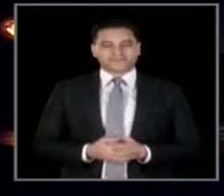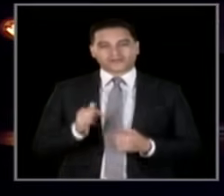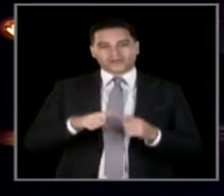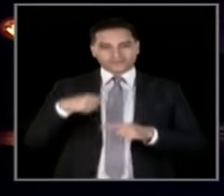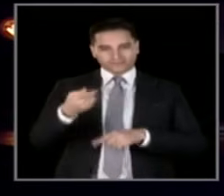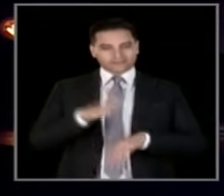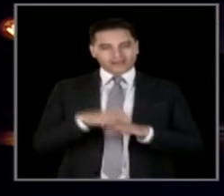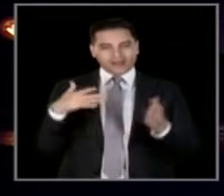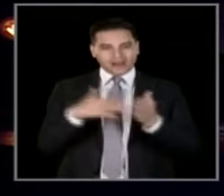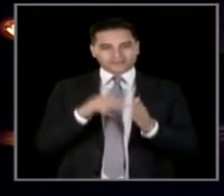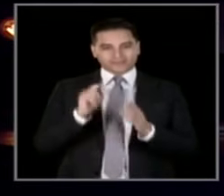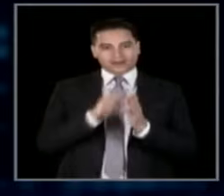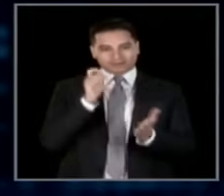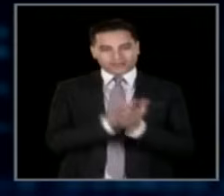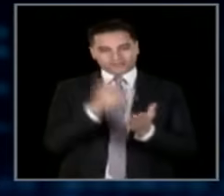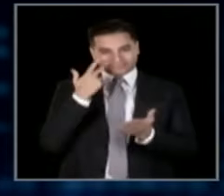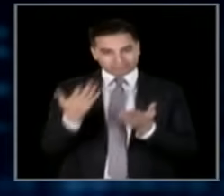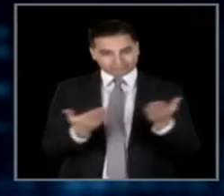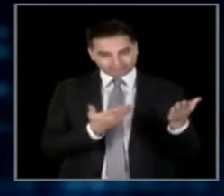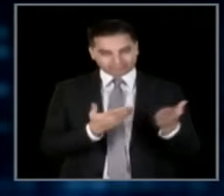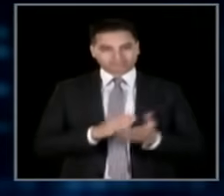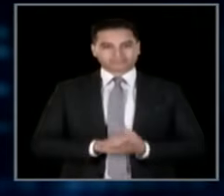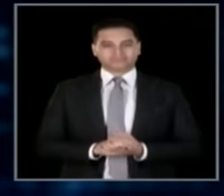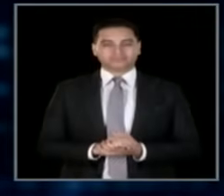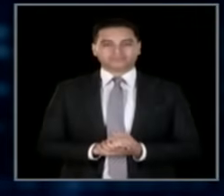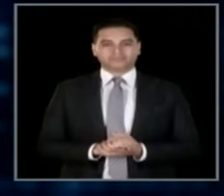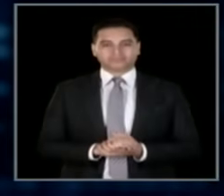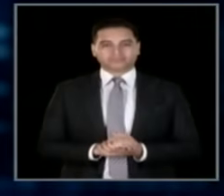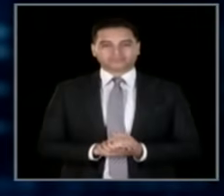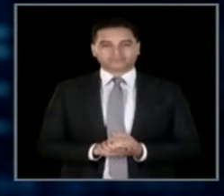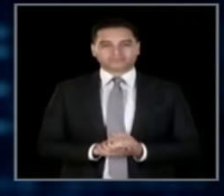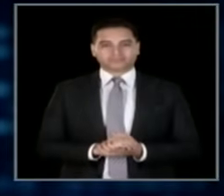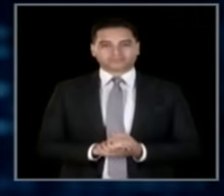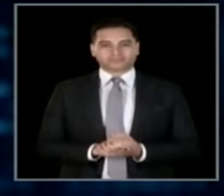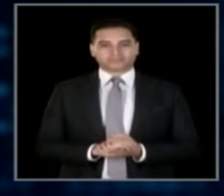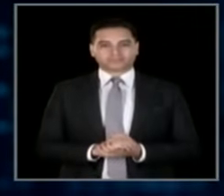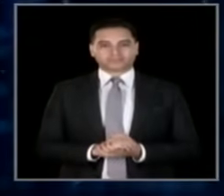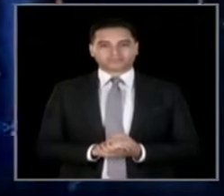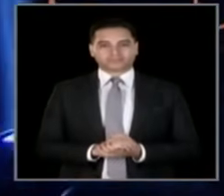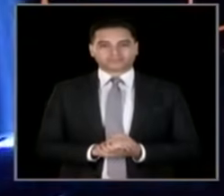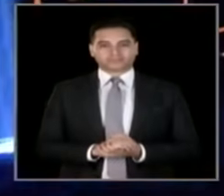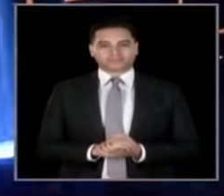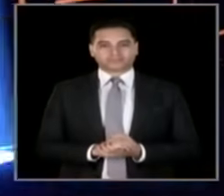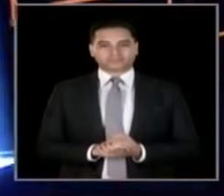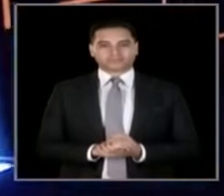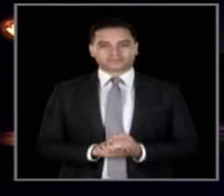ودلوقتي مع آخر فقرة، فقرة عجلة الحظ. عجلة الحظ.